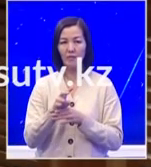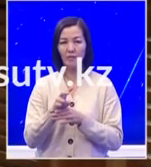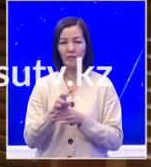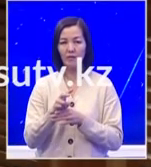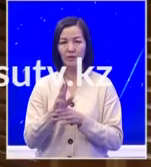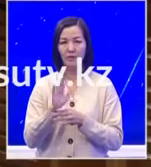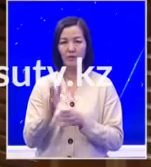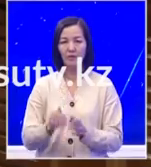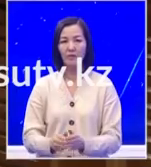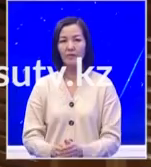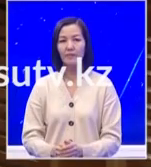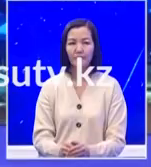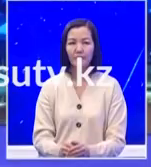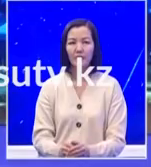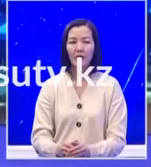болсын.